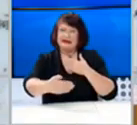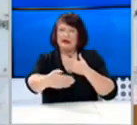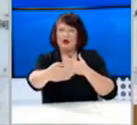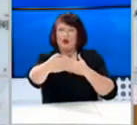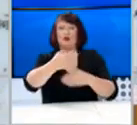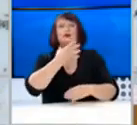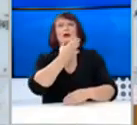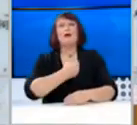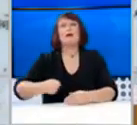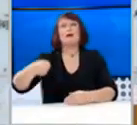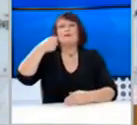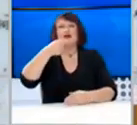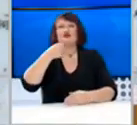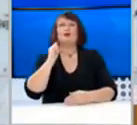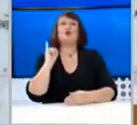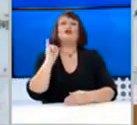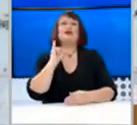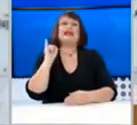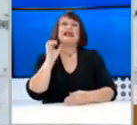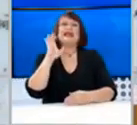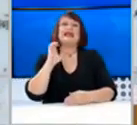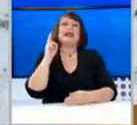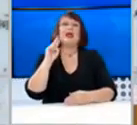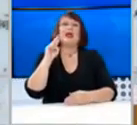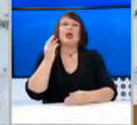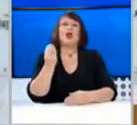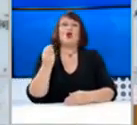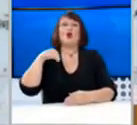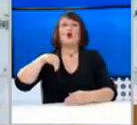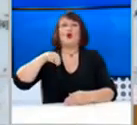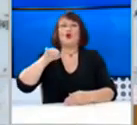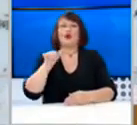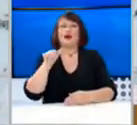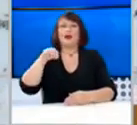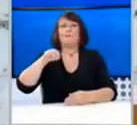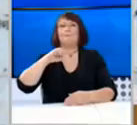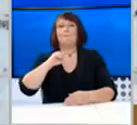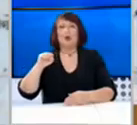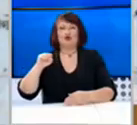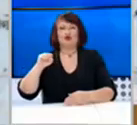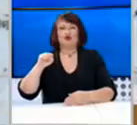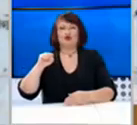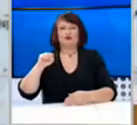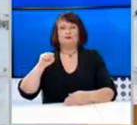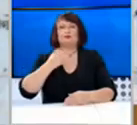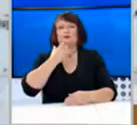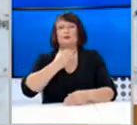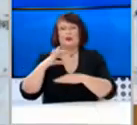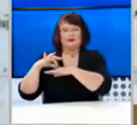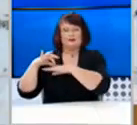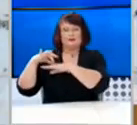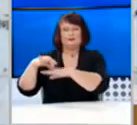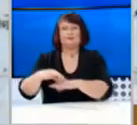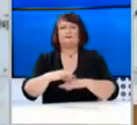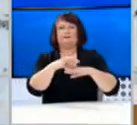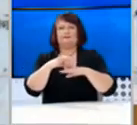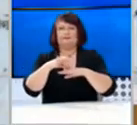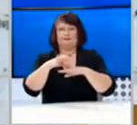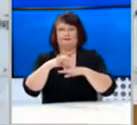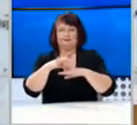τον Μακαριότατο Αρχιεπίσκοπο Αθηνών και Πάσης Ελλάδος, κύριο Ιερώνυμο, και τα συνοδεύοντα αυτών μέλη της